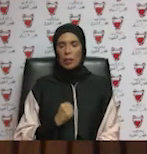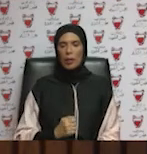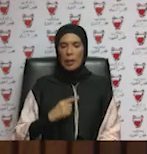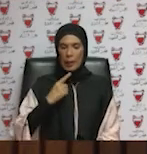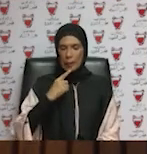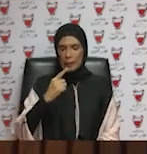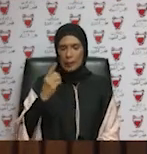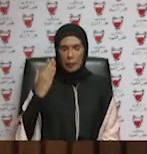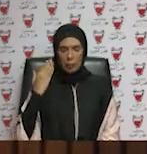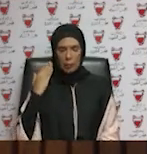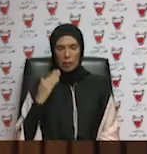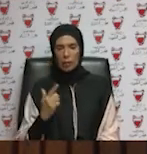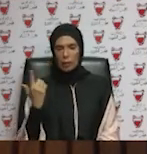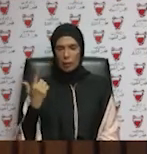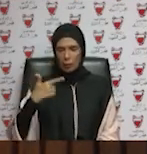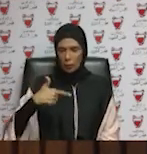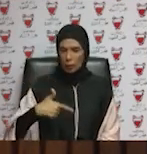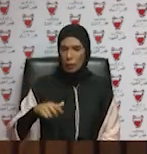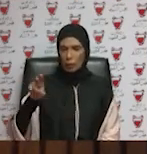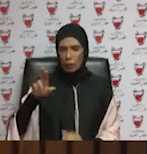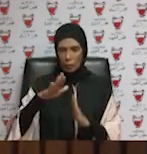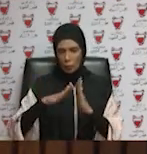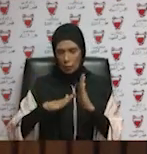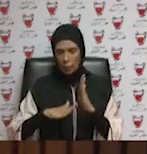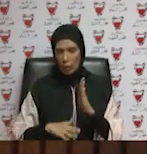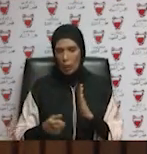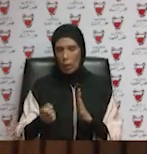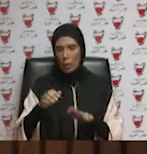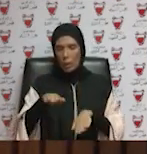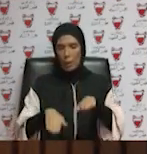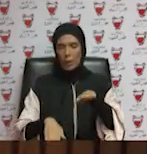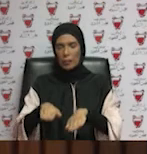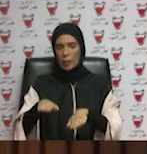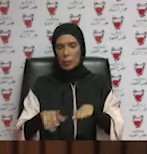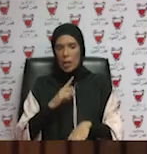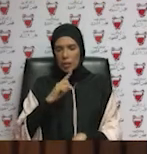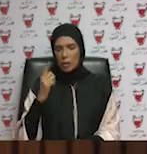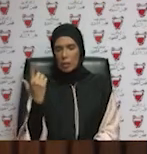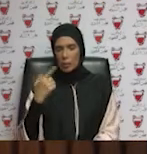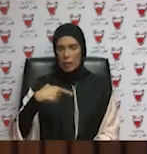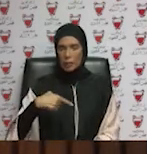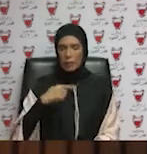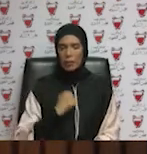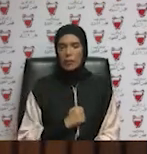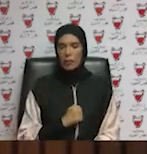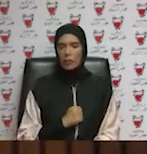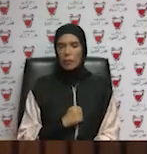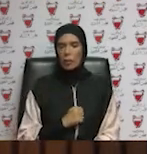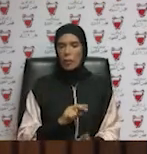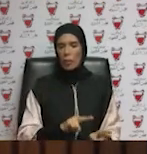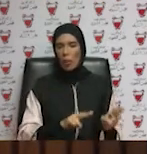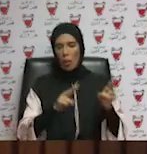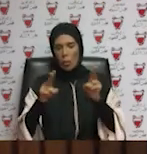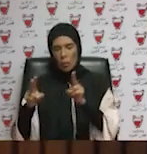31 ديسمبر 2017 وتقرير أداء تنفيذ الميزانية العامة للدولة للسنة المالية 2017 وكشف مناقلات من